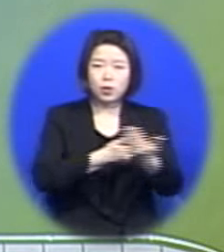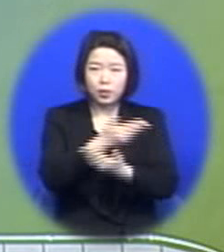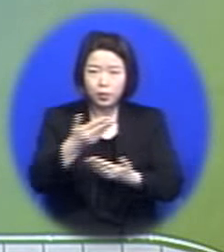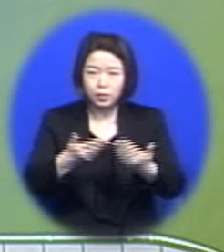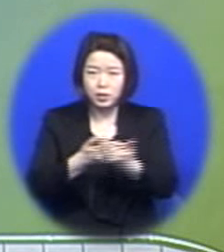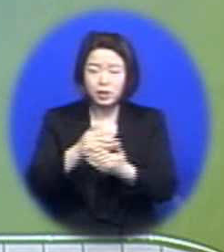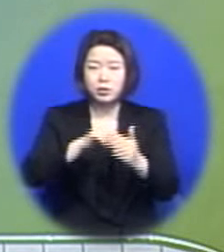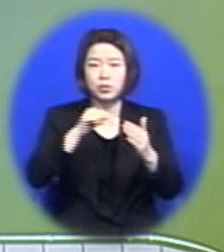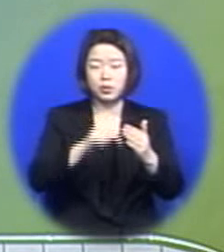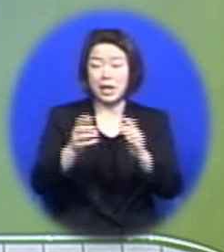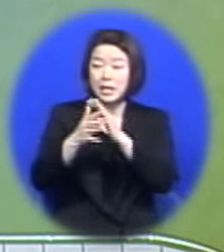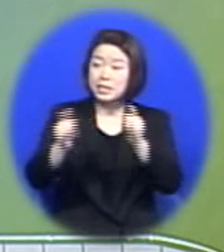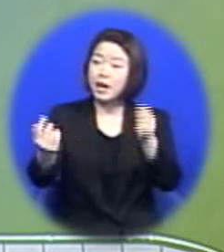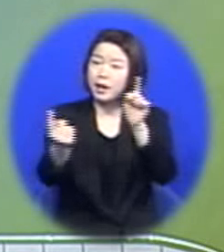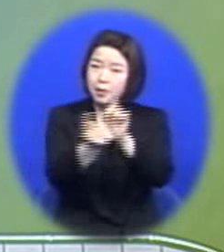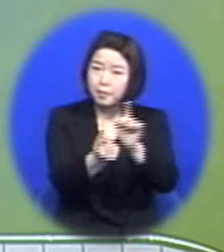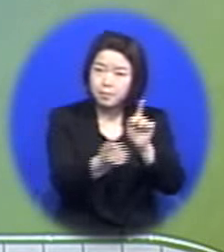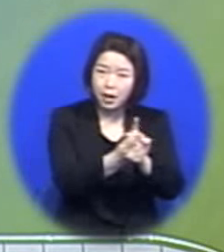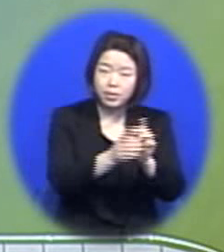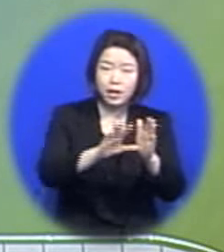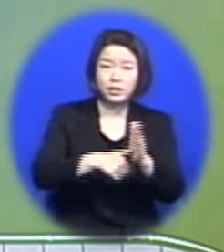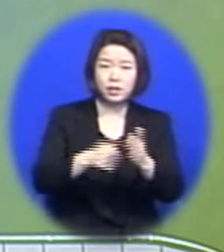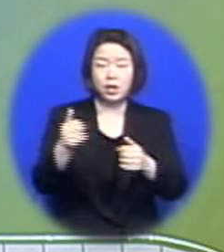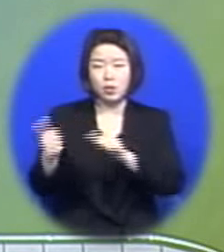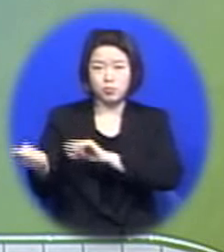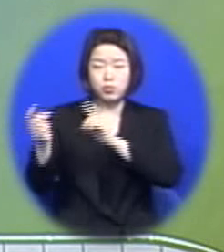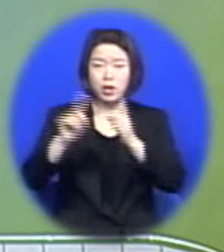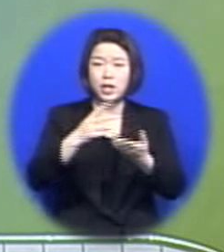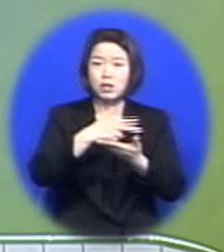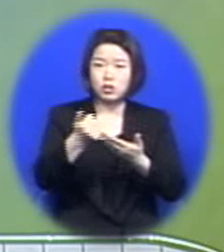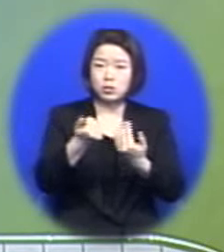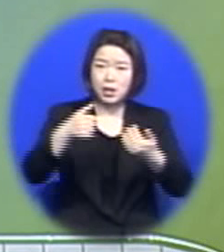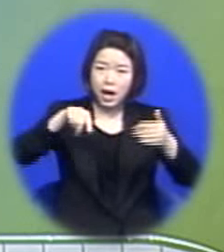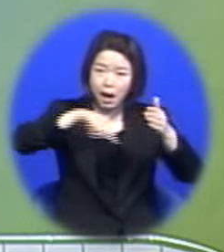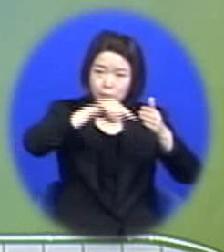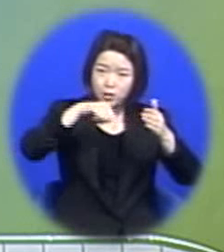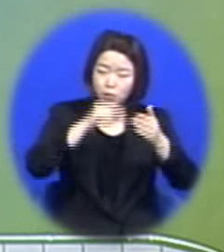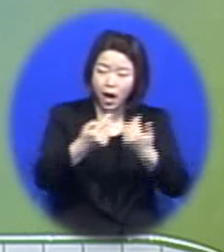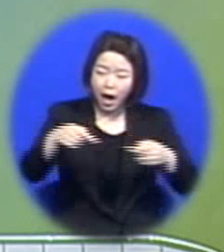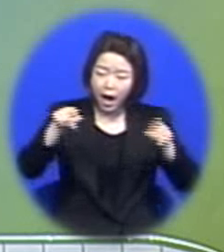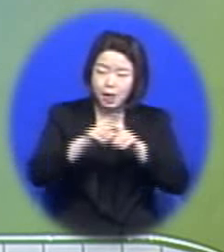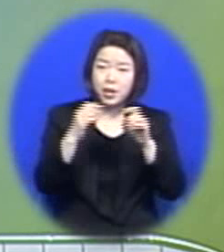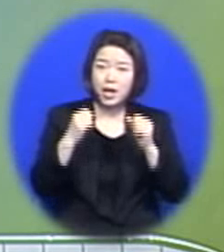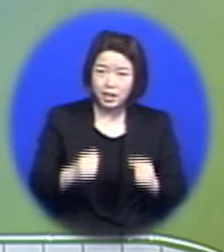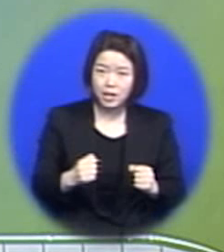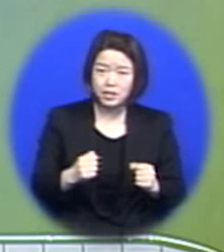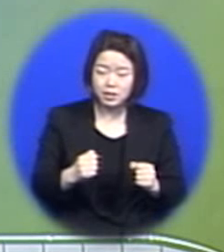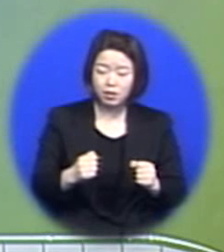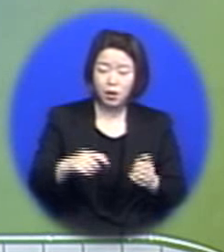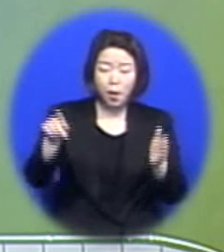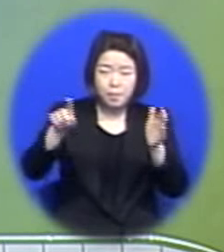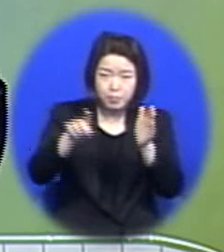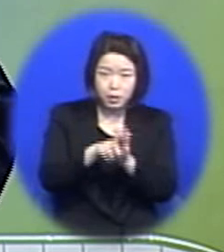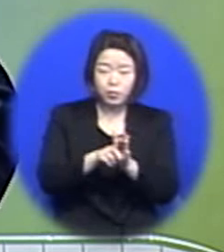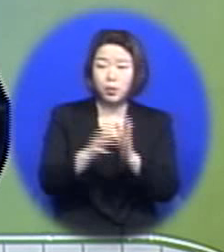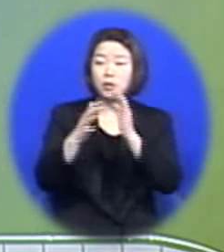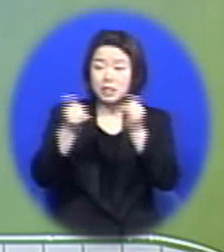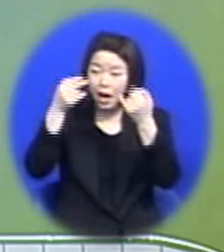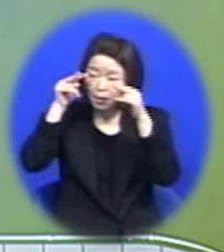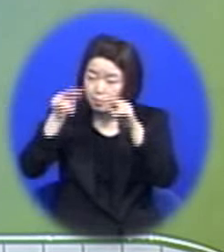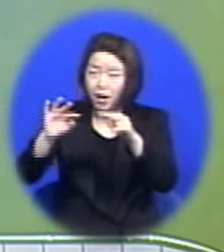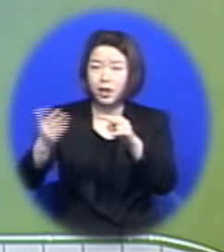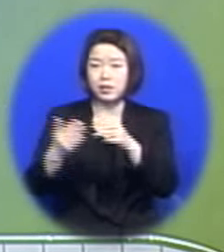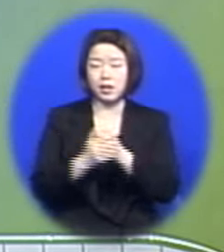만날 때 부활의 주님이 함께 계시다는 사실을 분명히 믿고 그리고 사람을 보아야 됩니다. 그러면